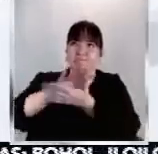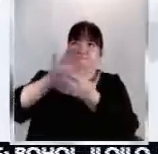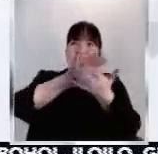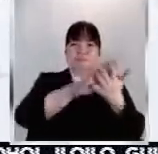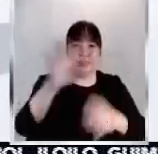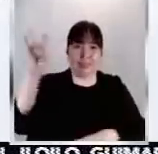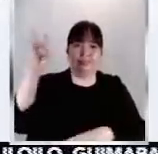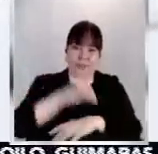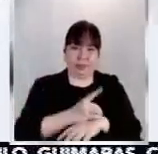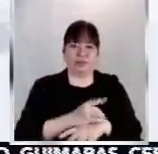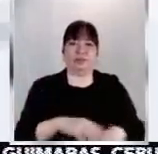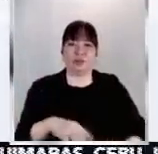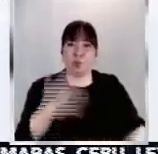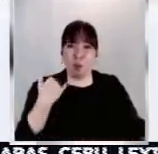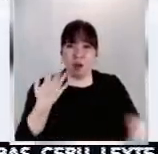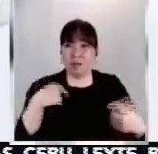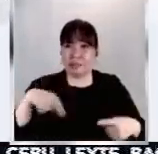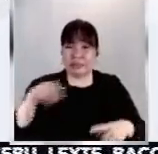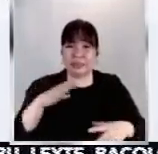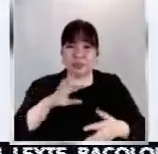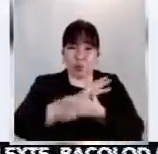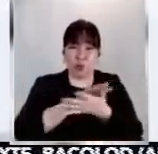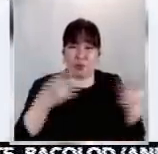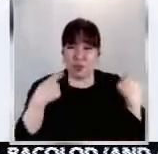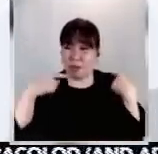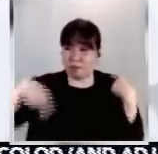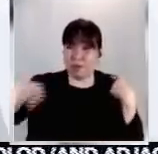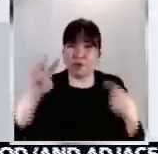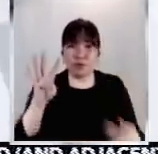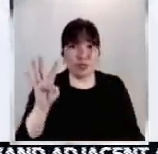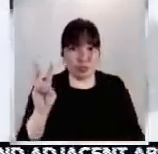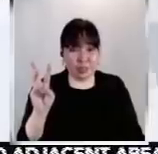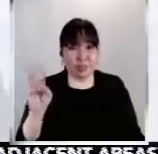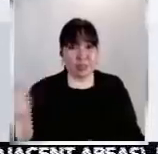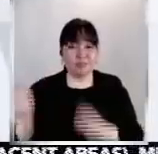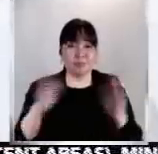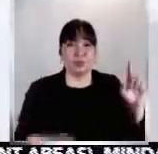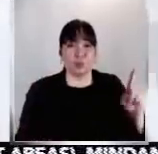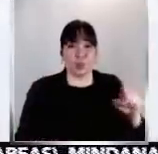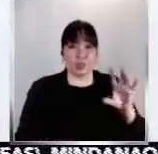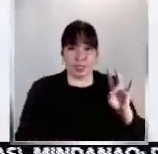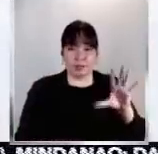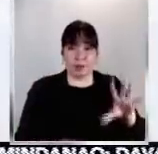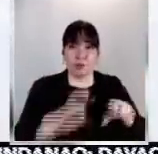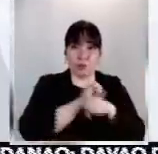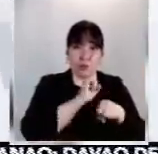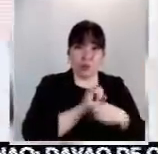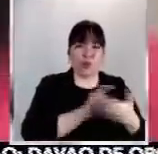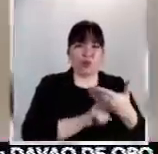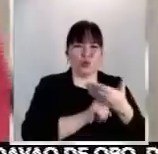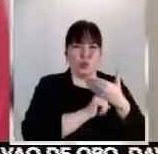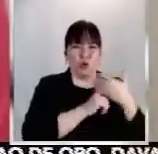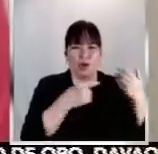sa 46 ang mga active cases sa kanilang hanay habang 175 na mga empleyado ang naka-quarantine.